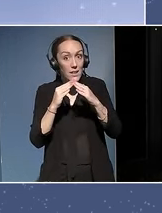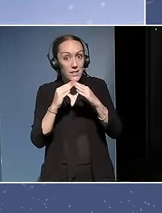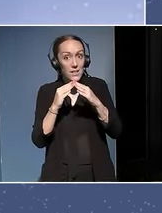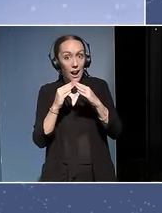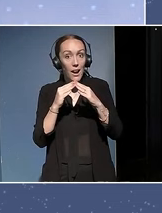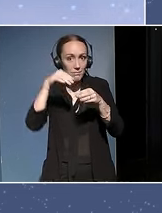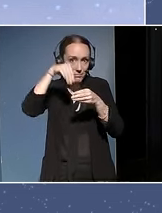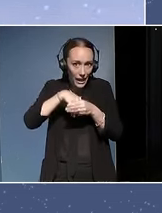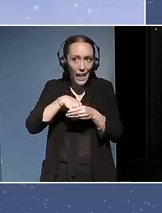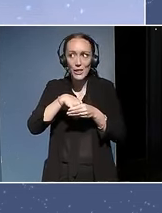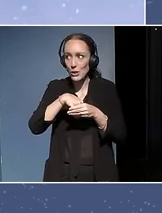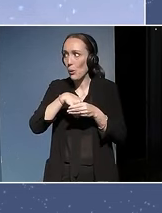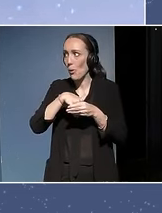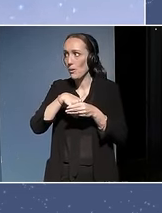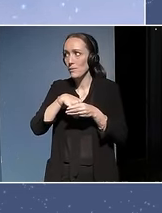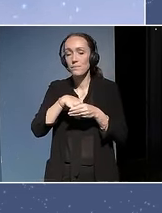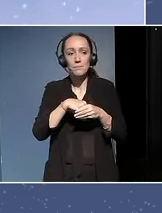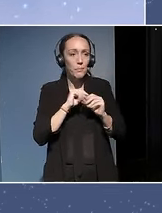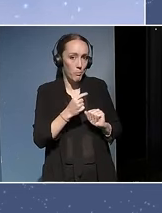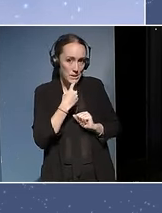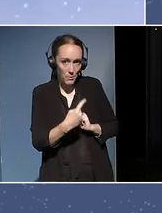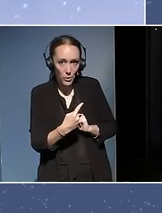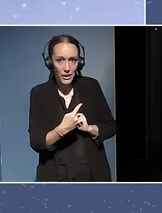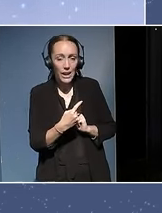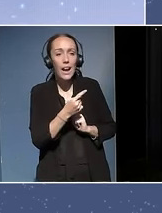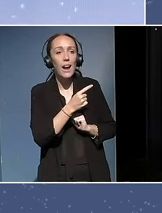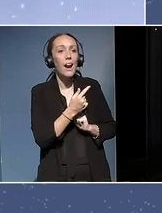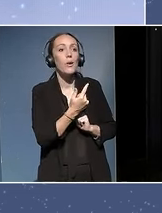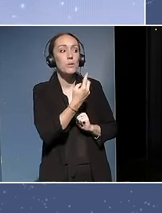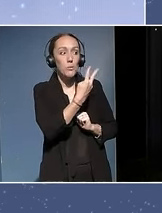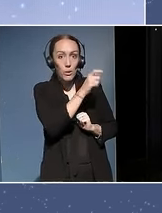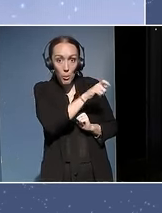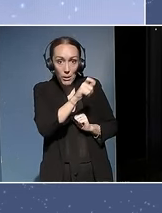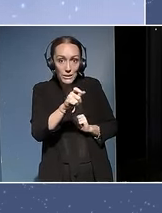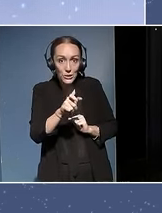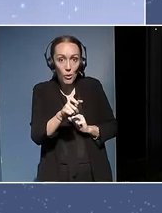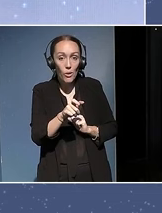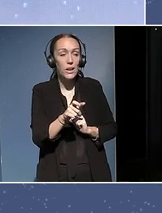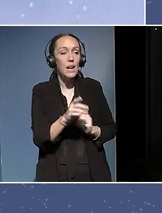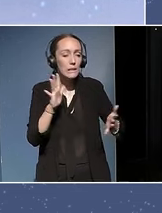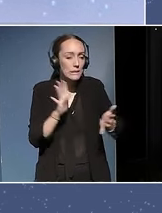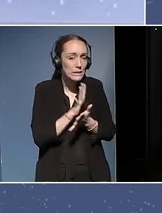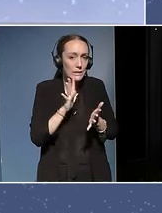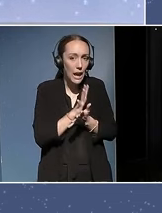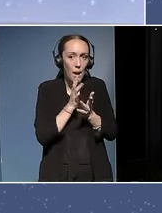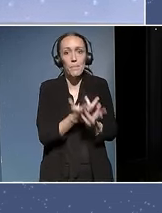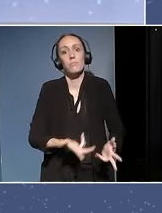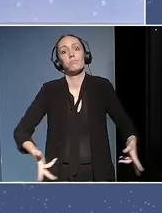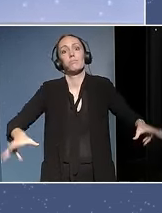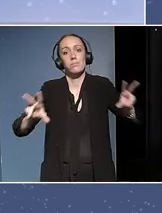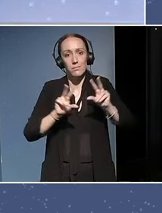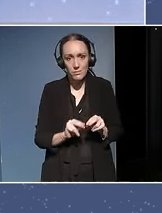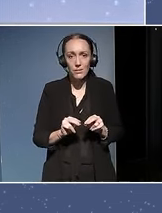diciamo Eh sì a stampare di nuovo tutto lo spinosauro